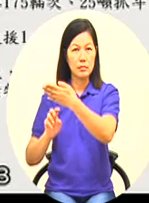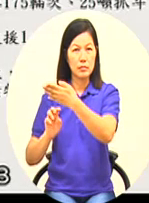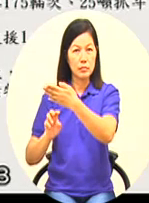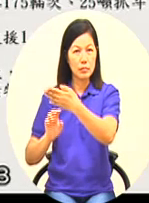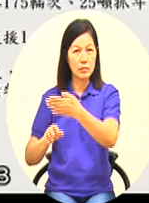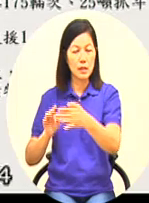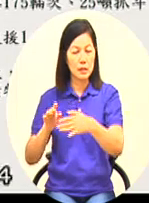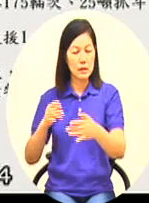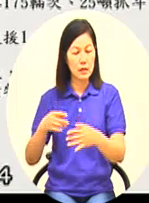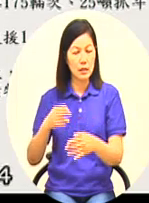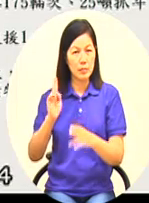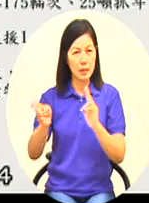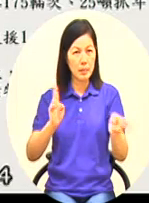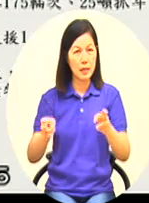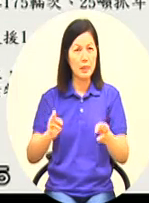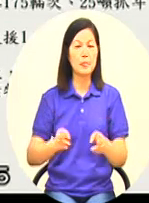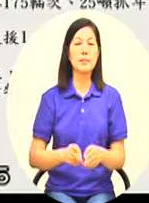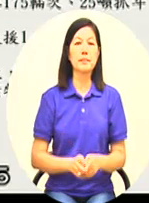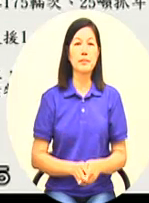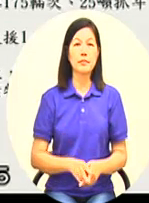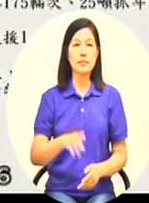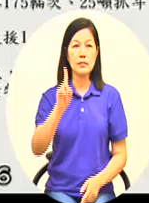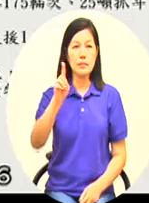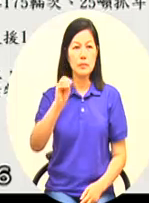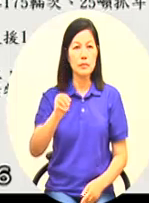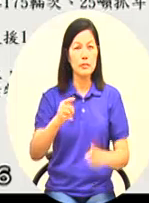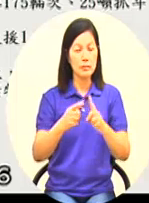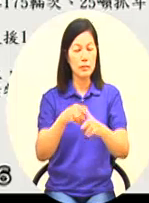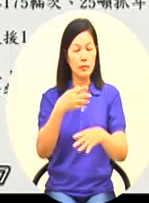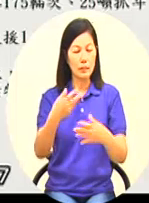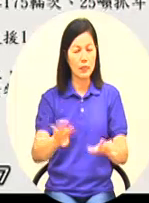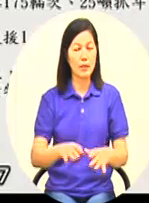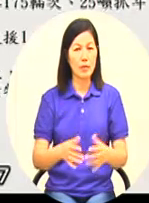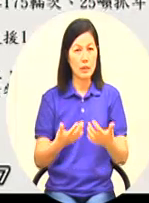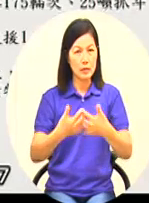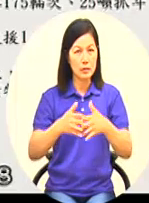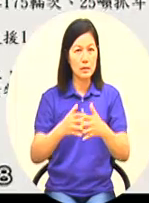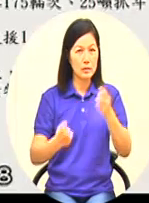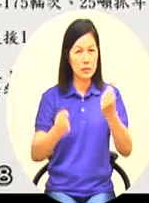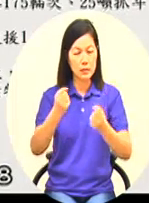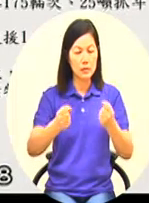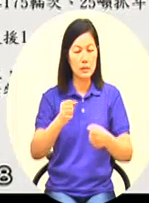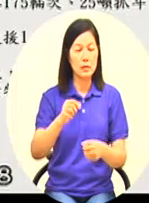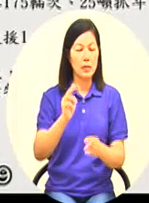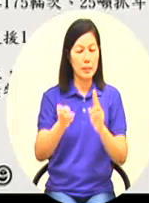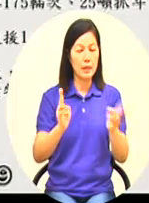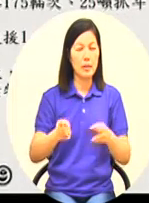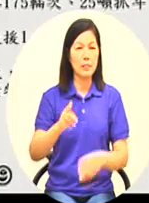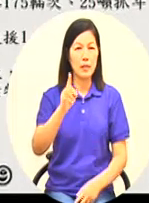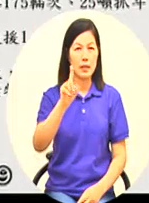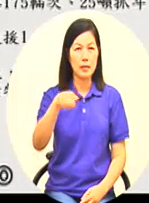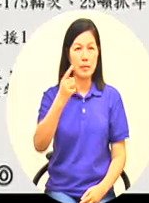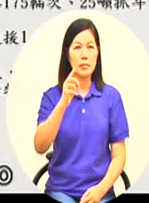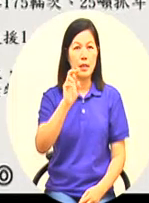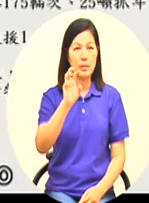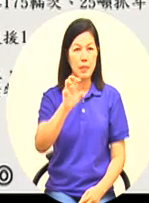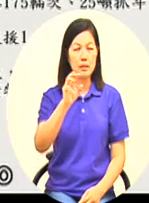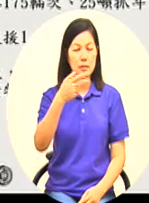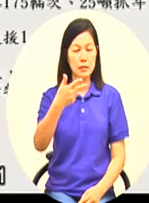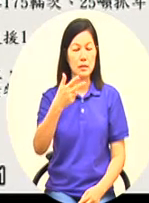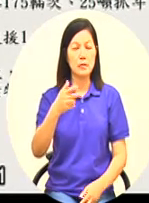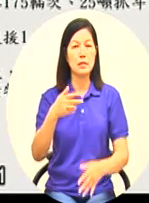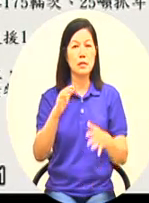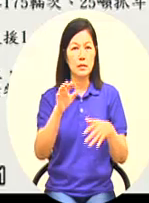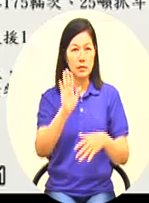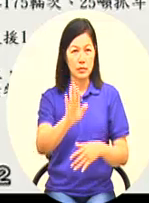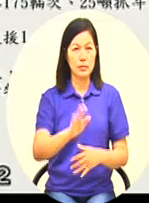了18,308人，积聚也动员了3,187辆，那总共帮忙学校来恢复环境的